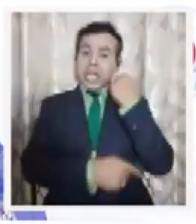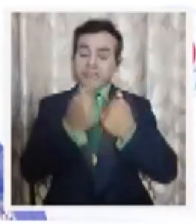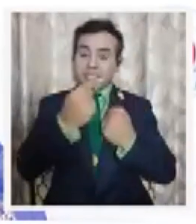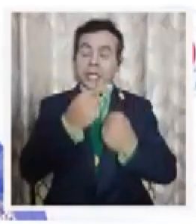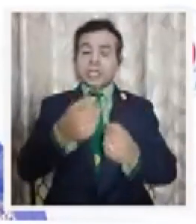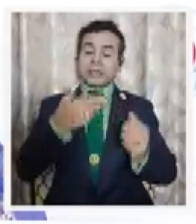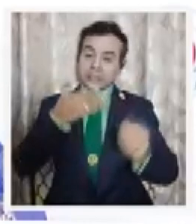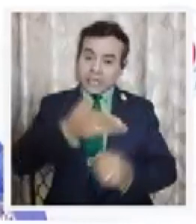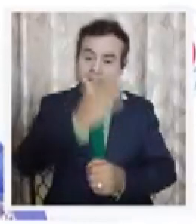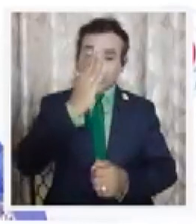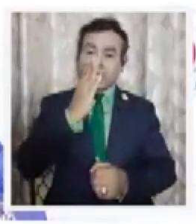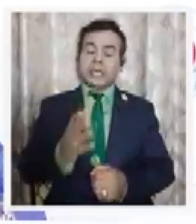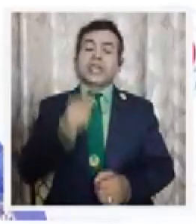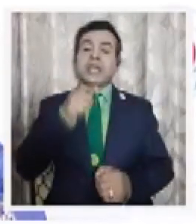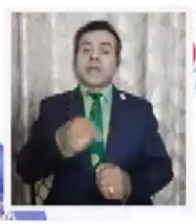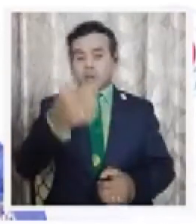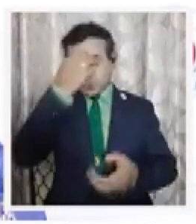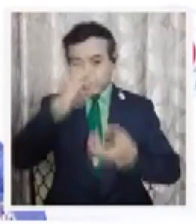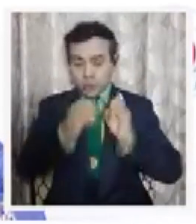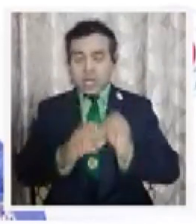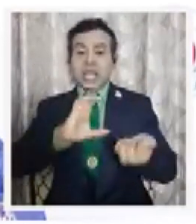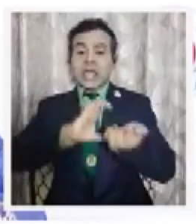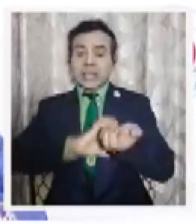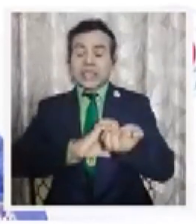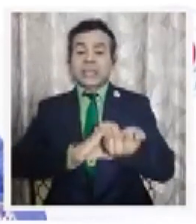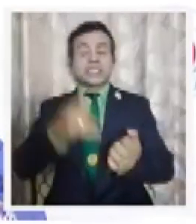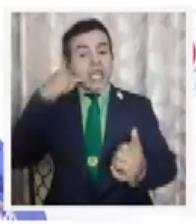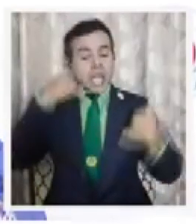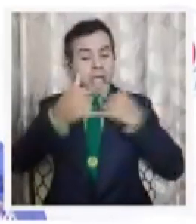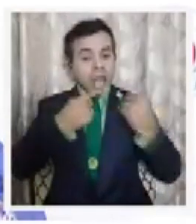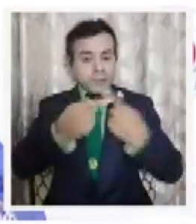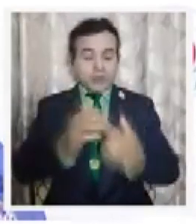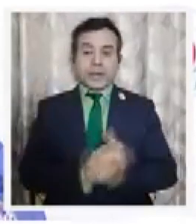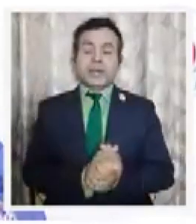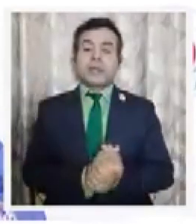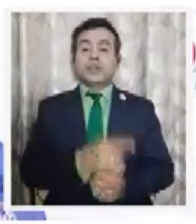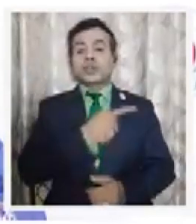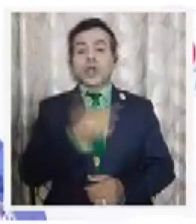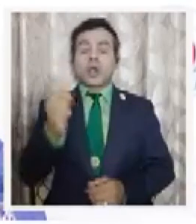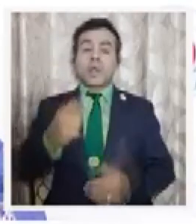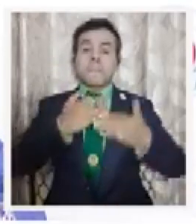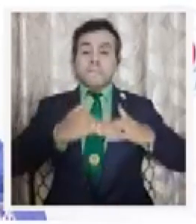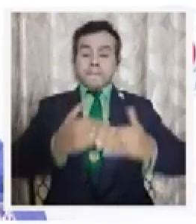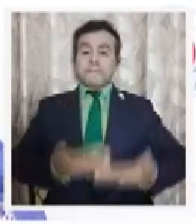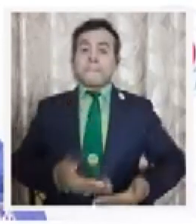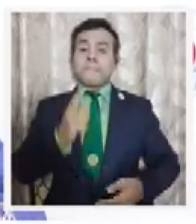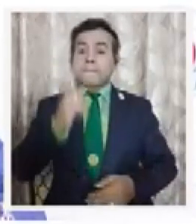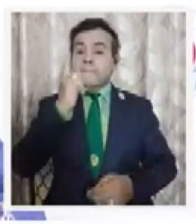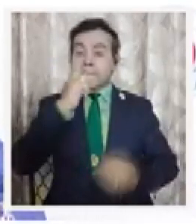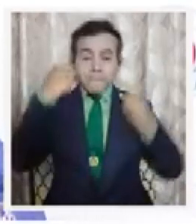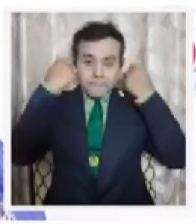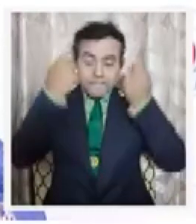সেবা কেন্দ্রগুলিতে প্রসব করবেন এবং সেবা নিয়ে সুস্থ সবল শিশু জন্মদান করবেন। গর্ভবতী